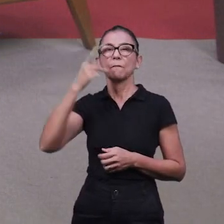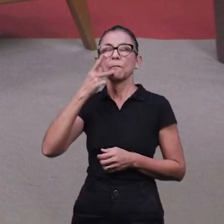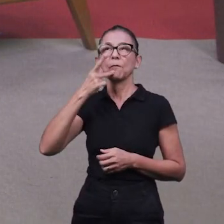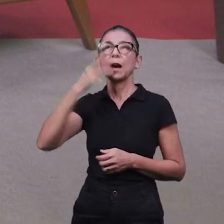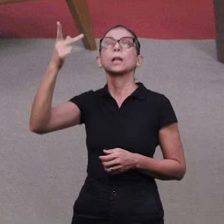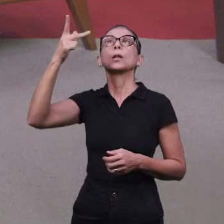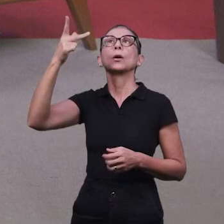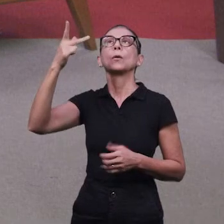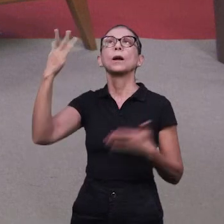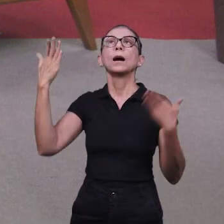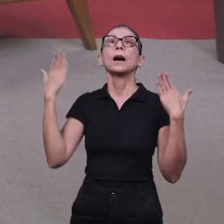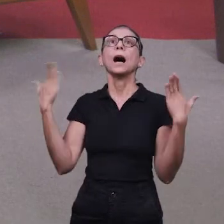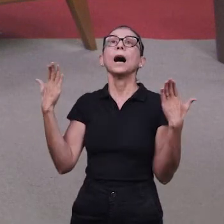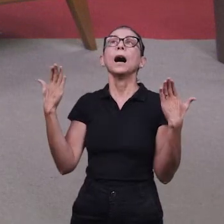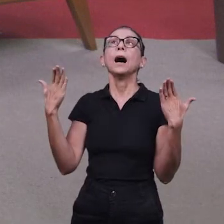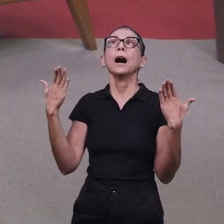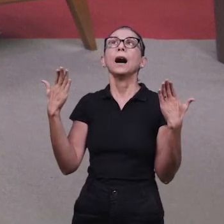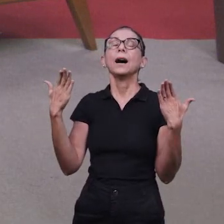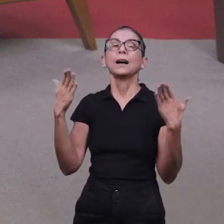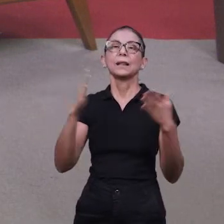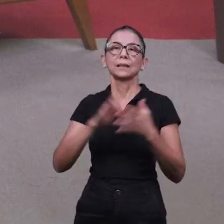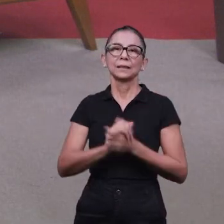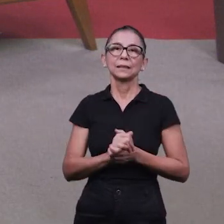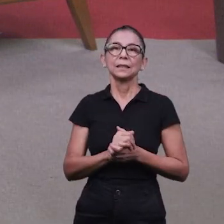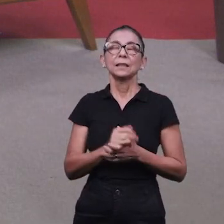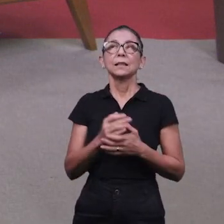il a exprimé sa pensée.